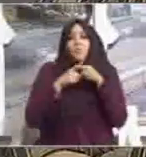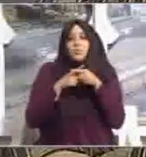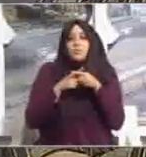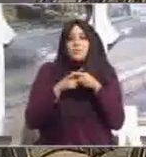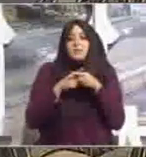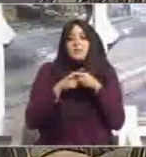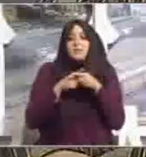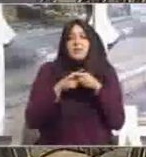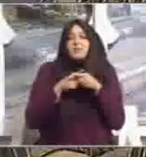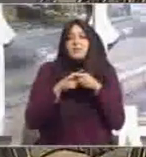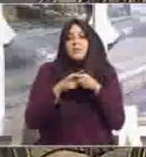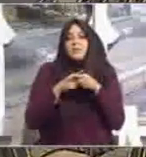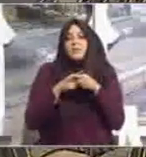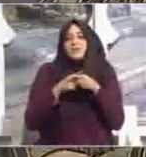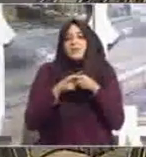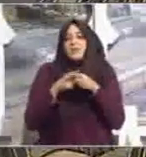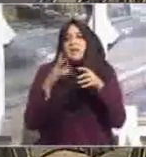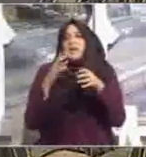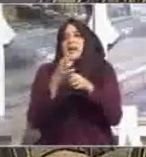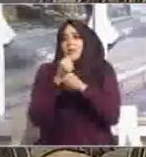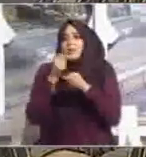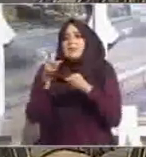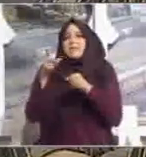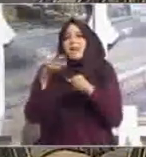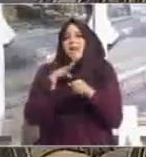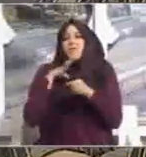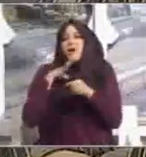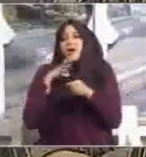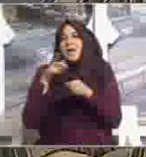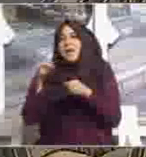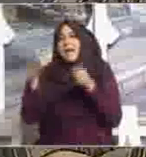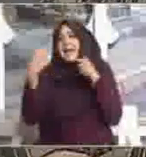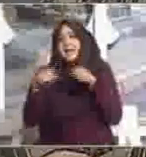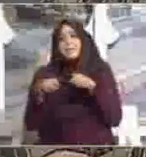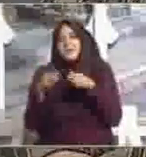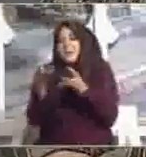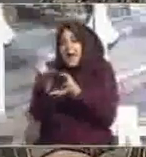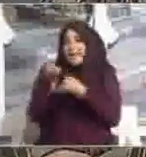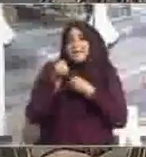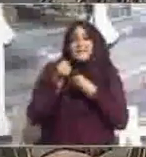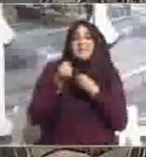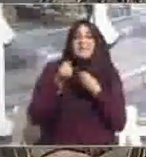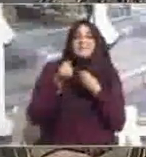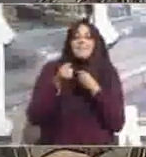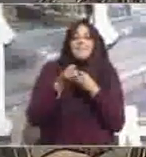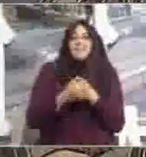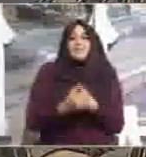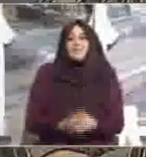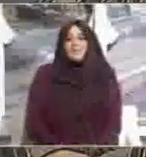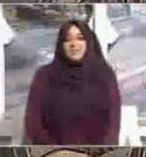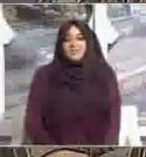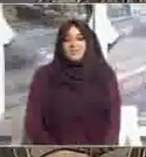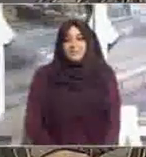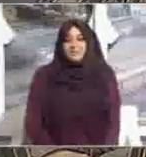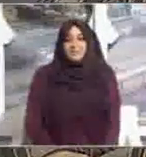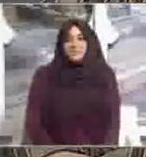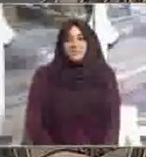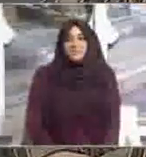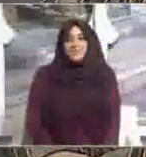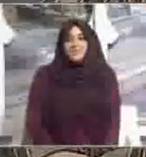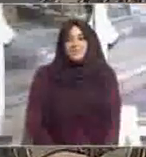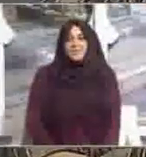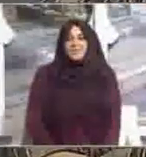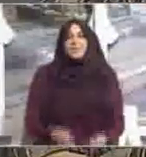صاحبه المخاصم كسبه وبمعنى جذبه إليه وأصلح حاله بمعنى